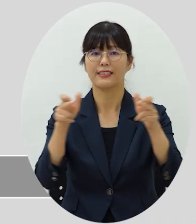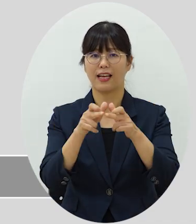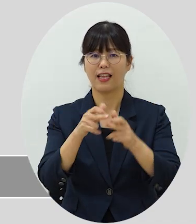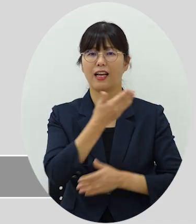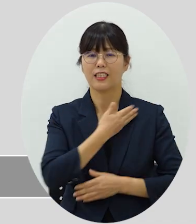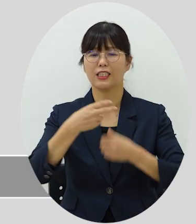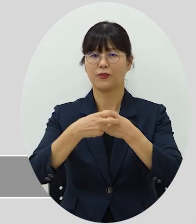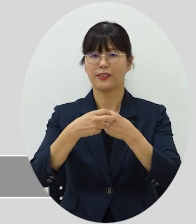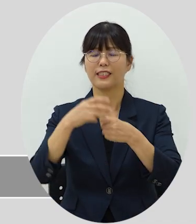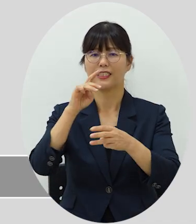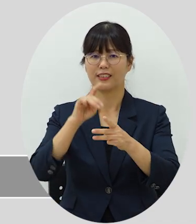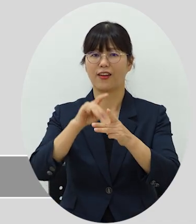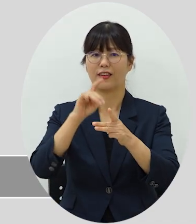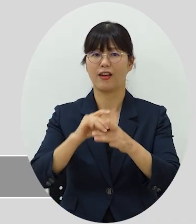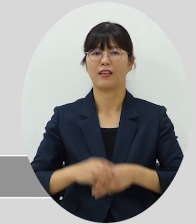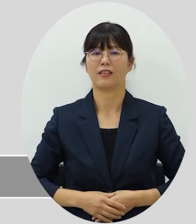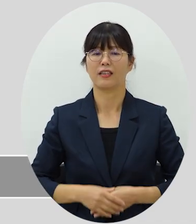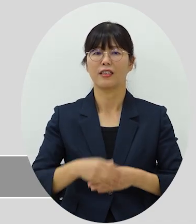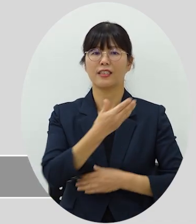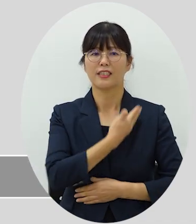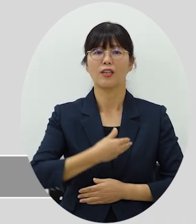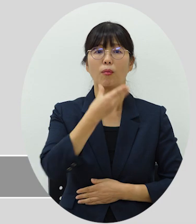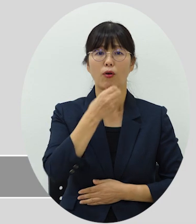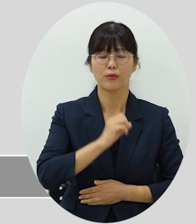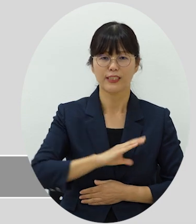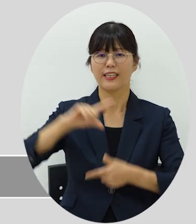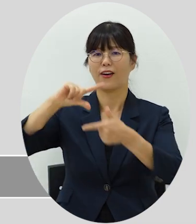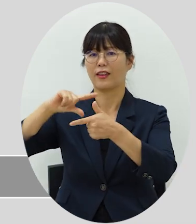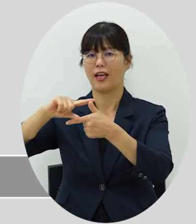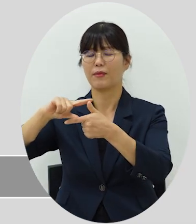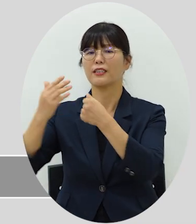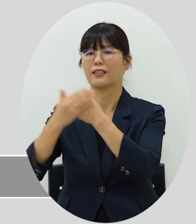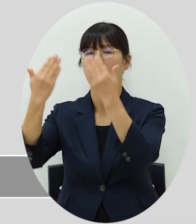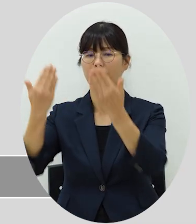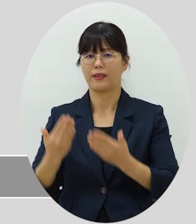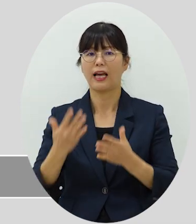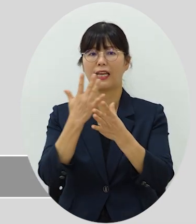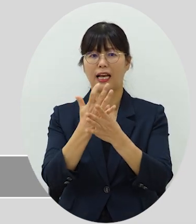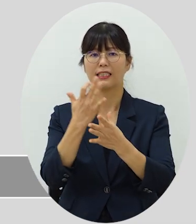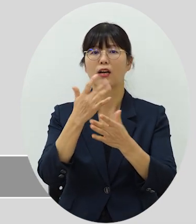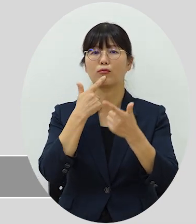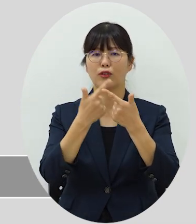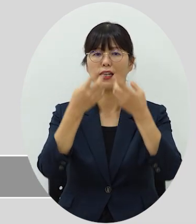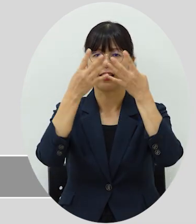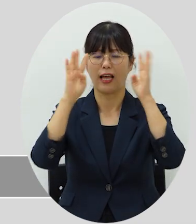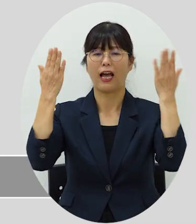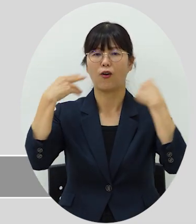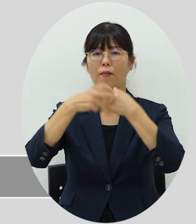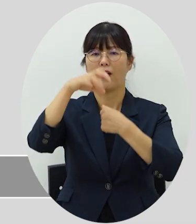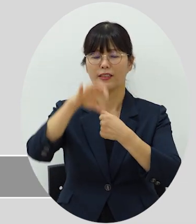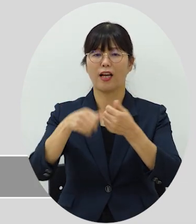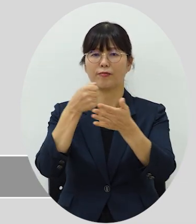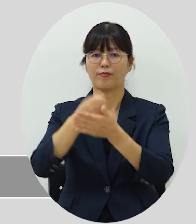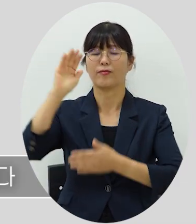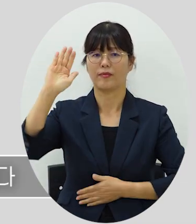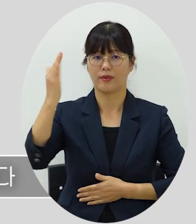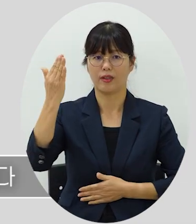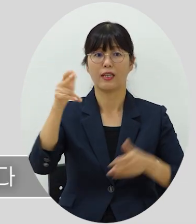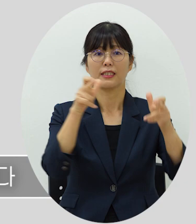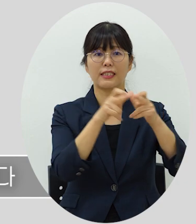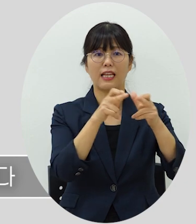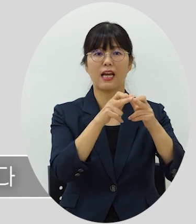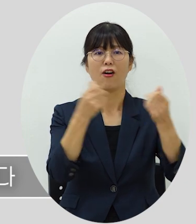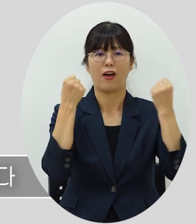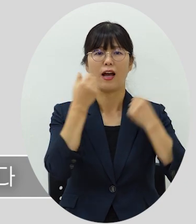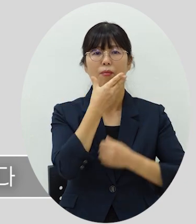경상남도 지역장애인 보건의료센터는 보건복지부와 경상남도의 지원을 받아 양산 부산대학교 병원에 지정된